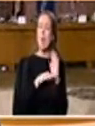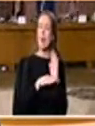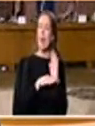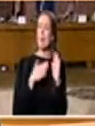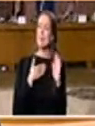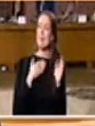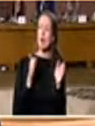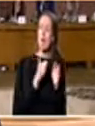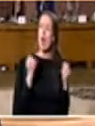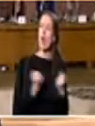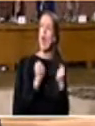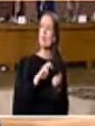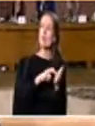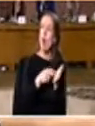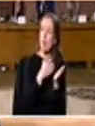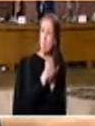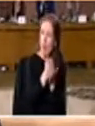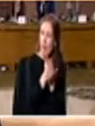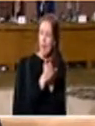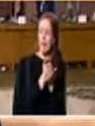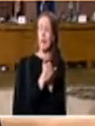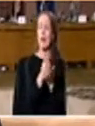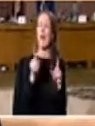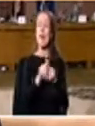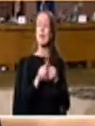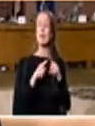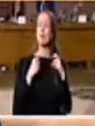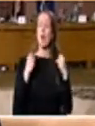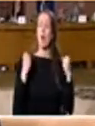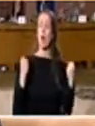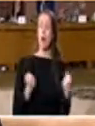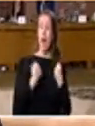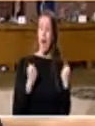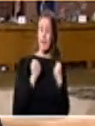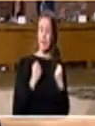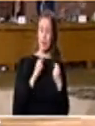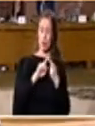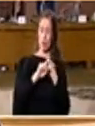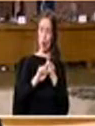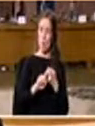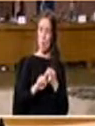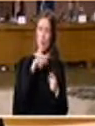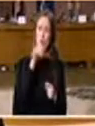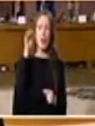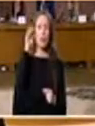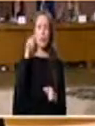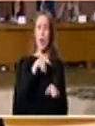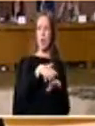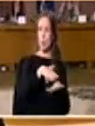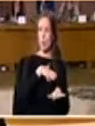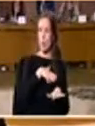malog akcionog plana, pa i aktivnosti koje povezuju ovo slušanje u Skupštini, kao što